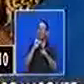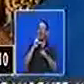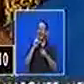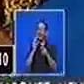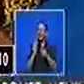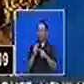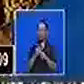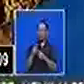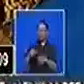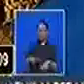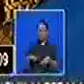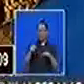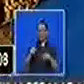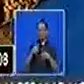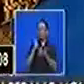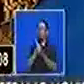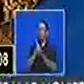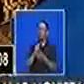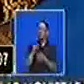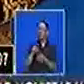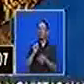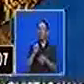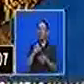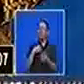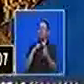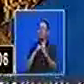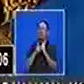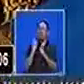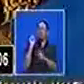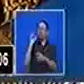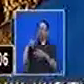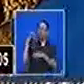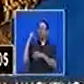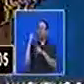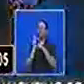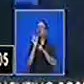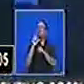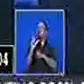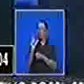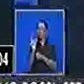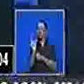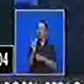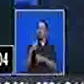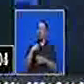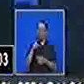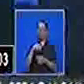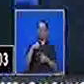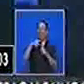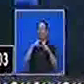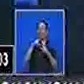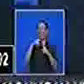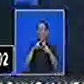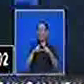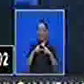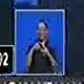datang dari laut, tapi sebetulnya ada urusannya dengan pengelolaan hulunya juga. Karena itu peninjauan tata ruang menjadi penting untuk tadi,